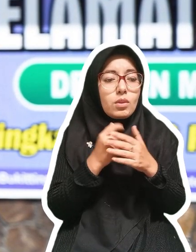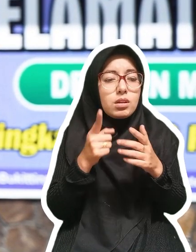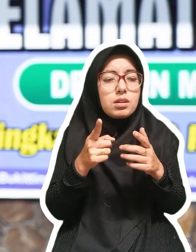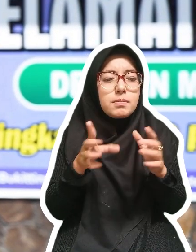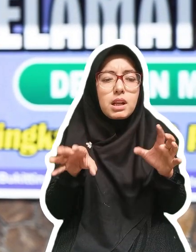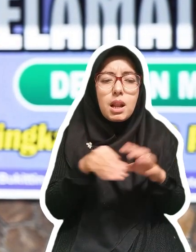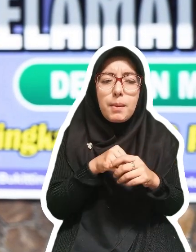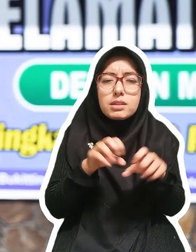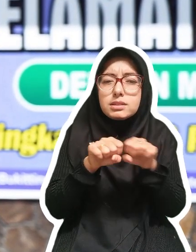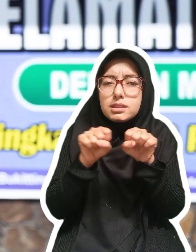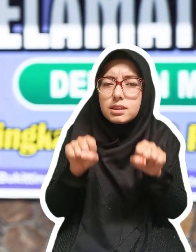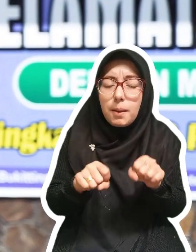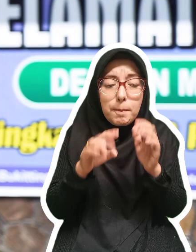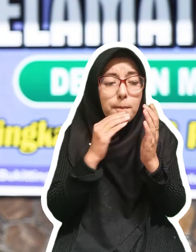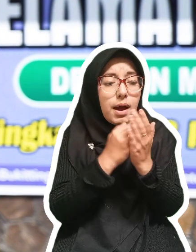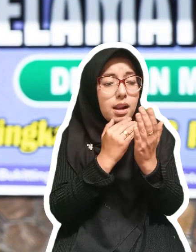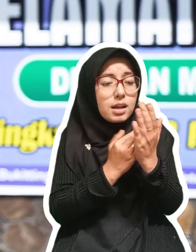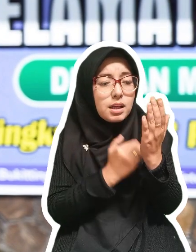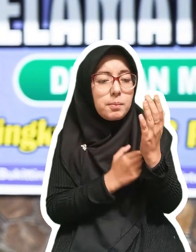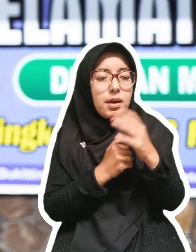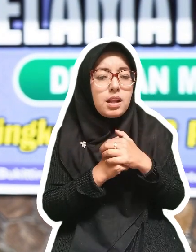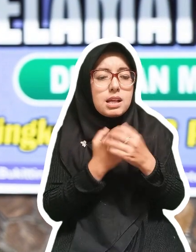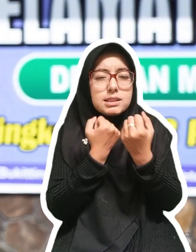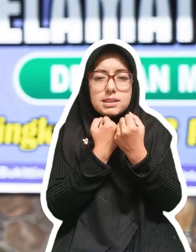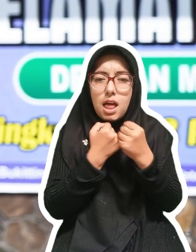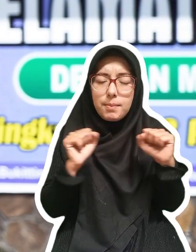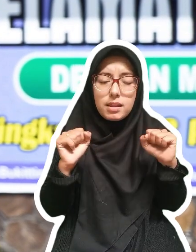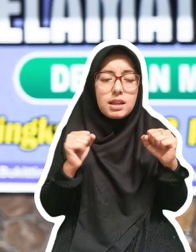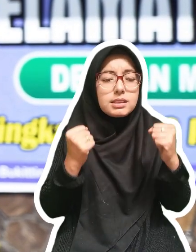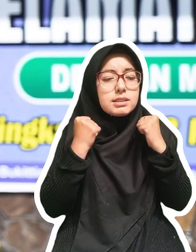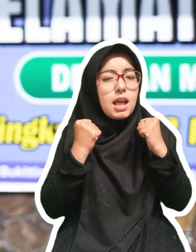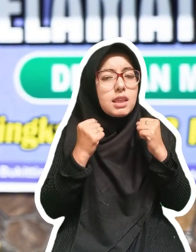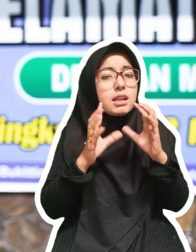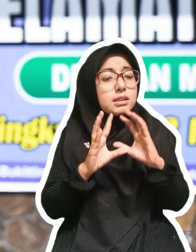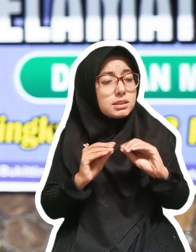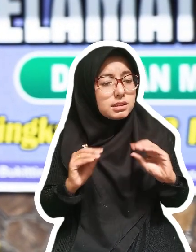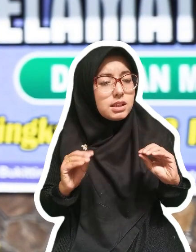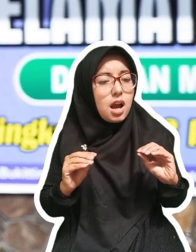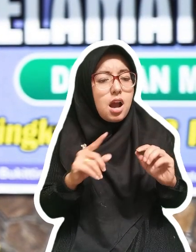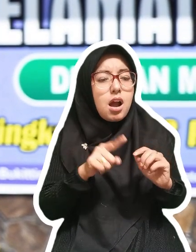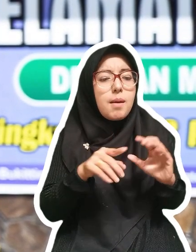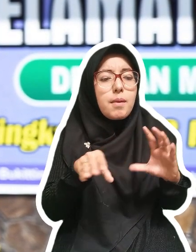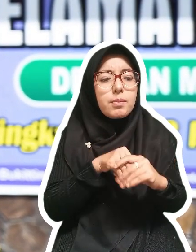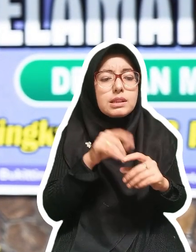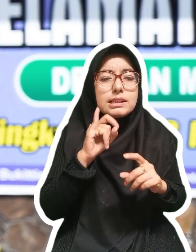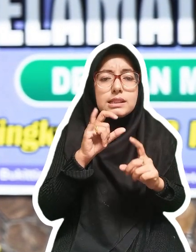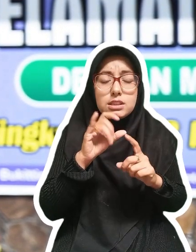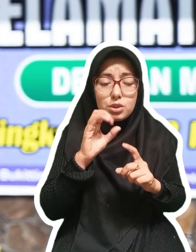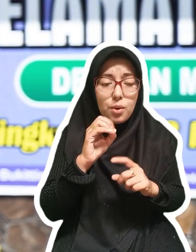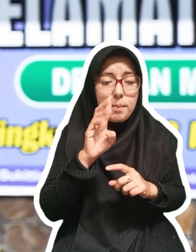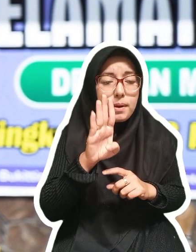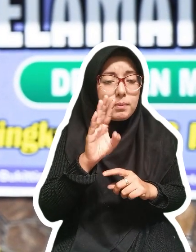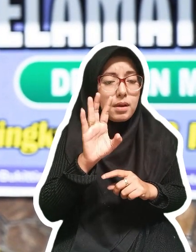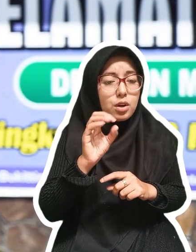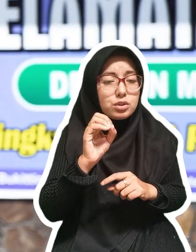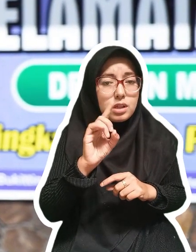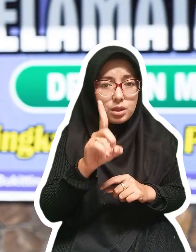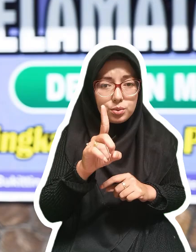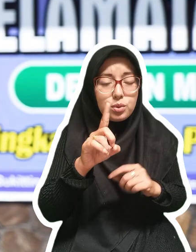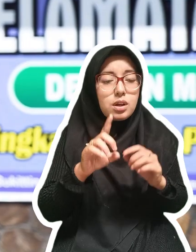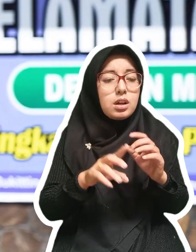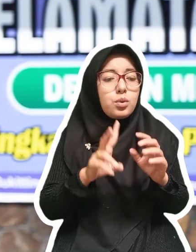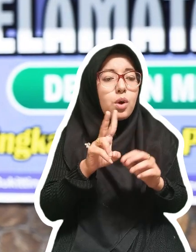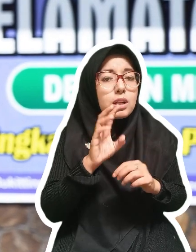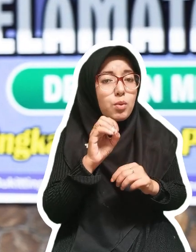2023. Dengan menerapkan sistem manajemen keselamatan dan kesehatan kerja melalui ISO 45001